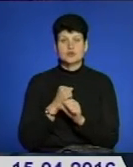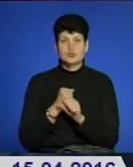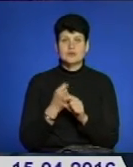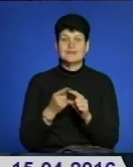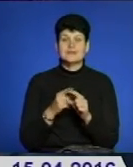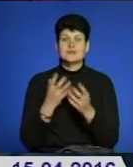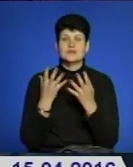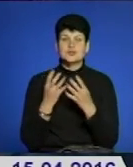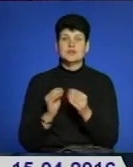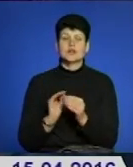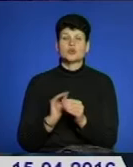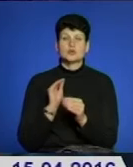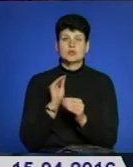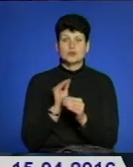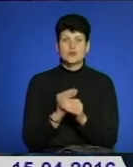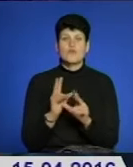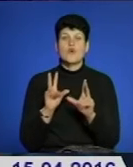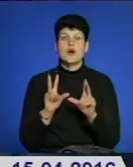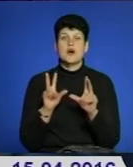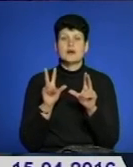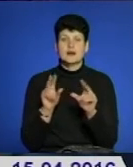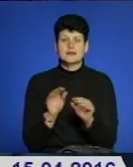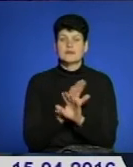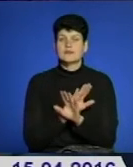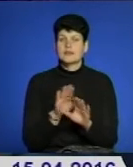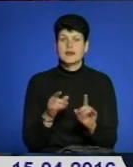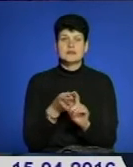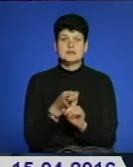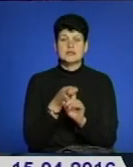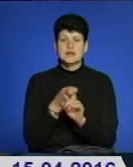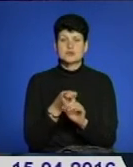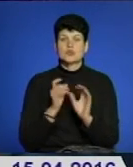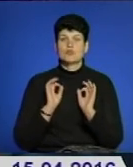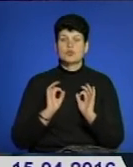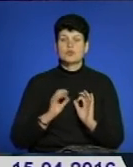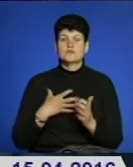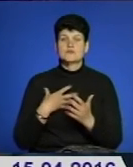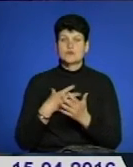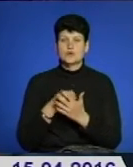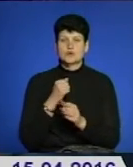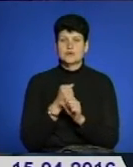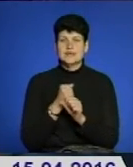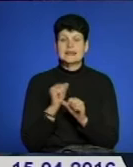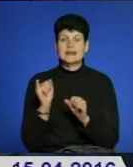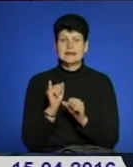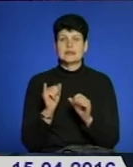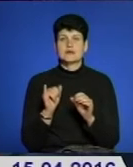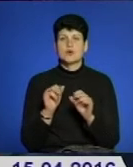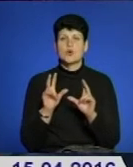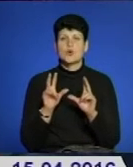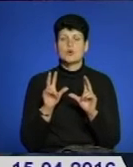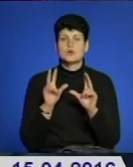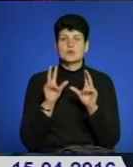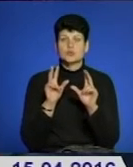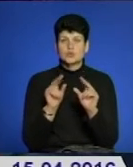ще додаткові гарантії незалежності прокурора в своїй роботі, які гарантують фактично